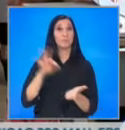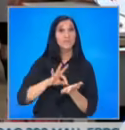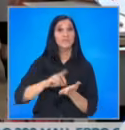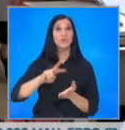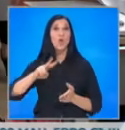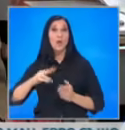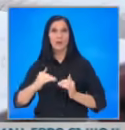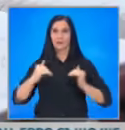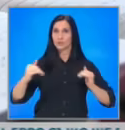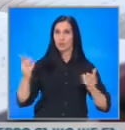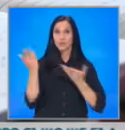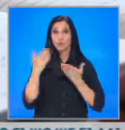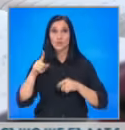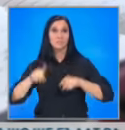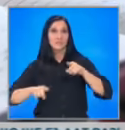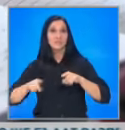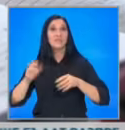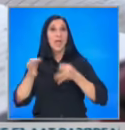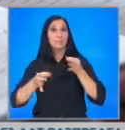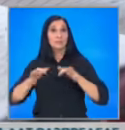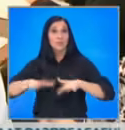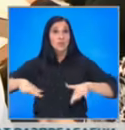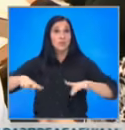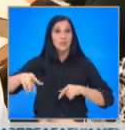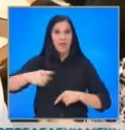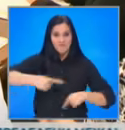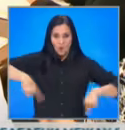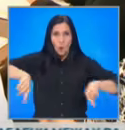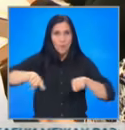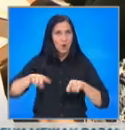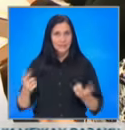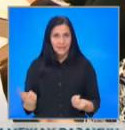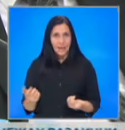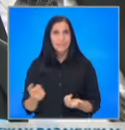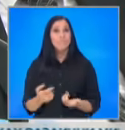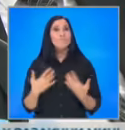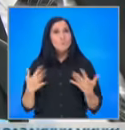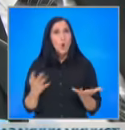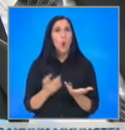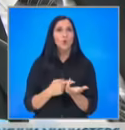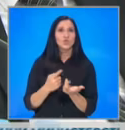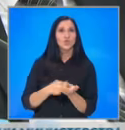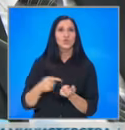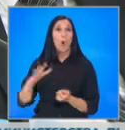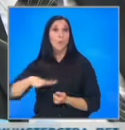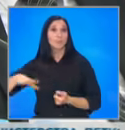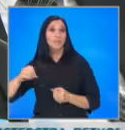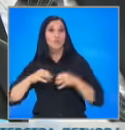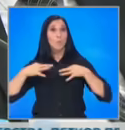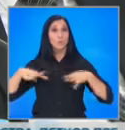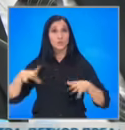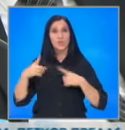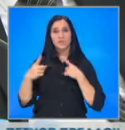да се учи, в зависимост от епидемичната ситуация в съответната област. Знаем от това, че доста често в общественото пространство се говори